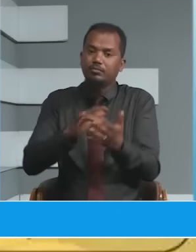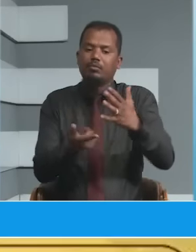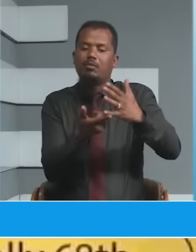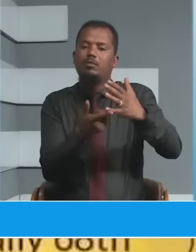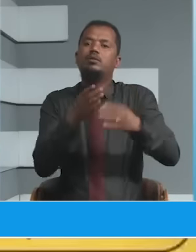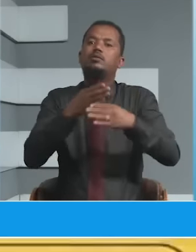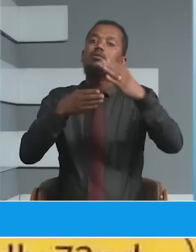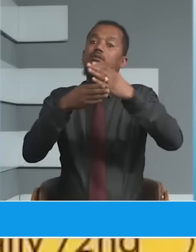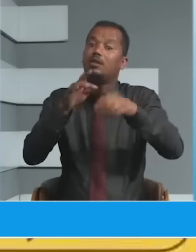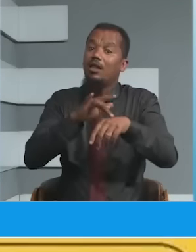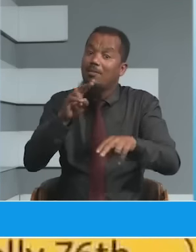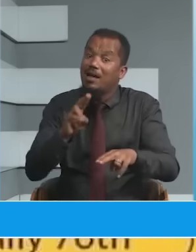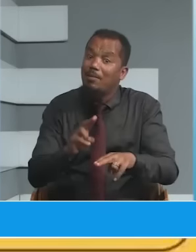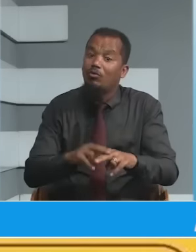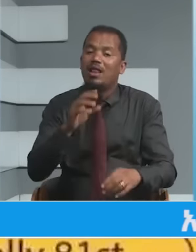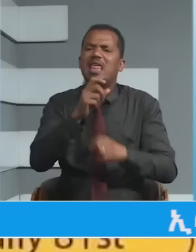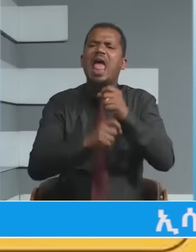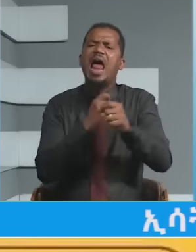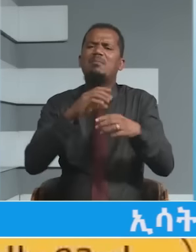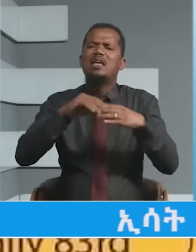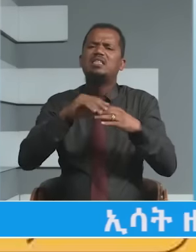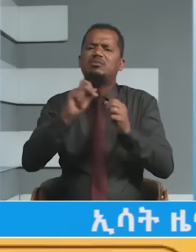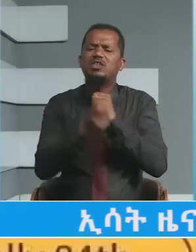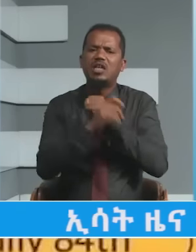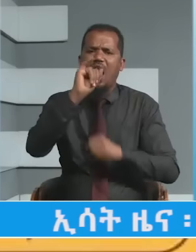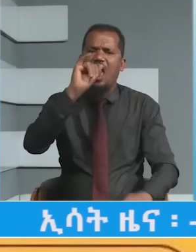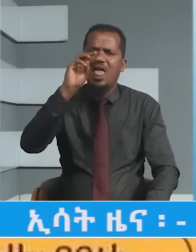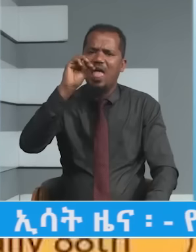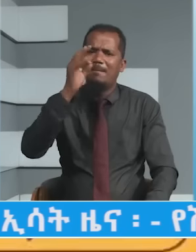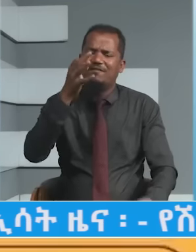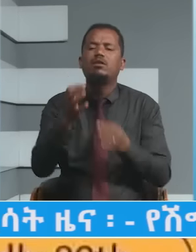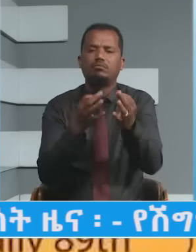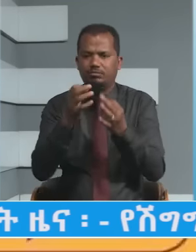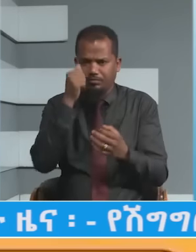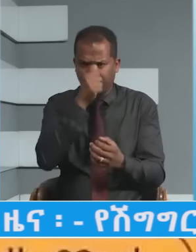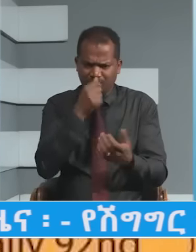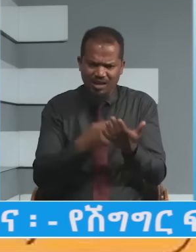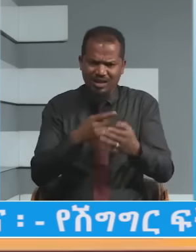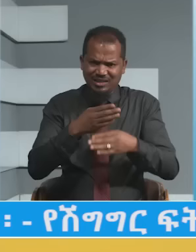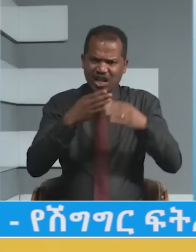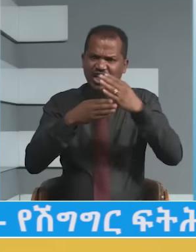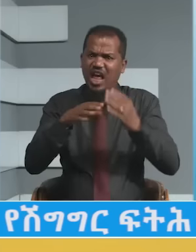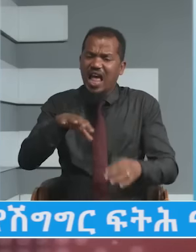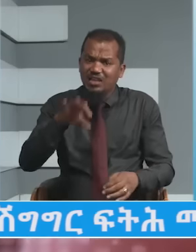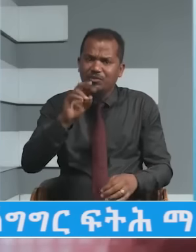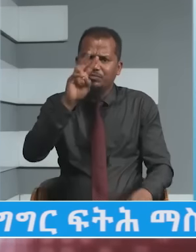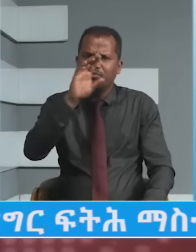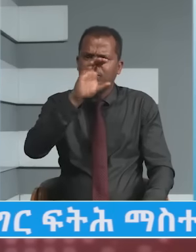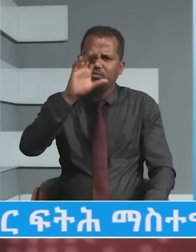መካከል በአምስተኛ ደረጃ ላይ መቀመጧን የዓለም የገንዘብ ድርጅት IMF ገለጸ። ኢትዮጵያ ይህን ደረጃ